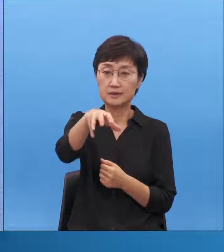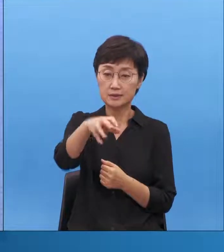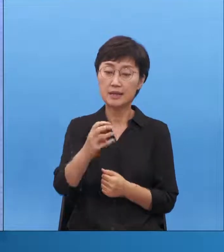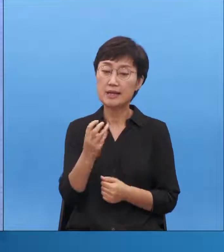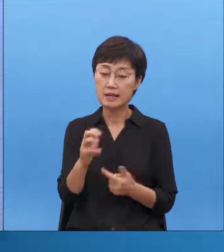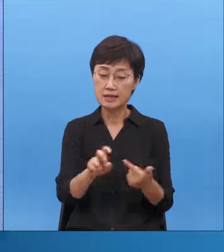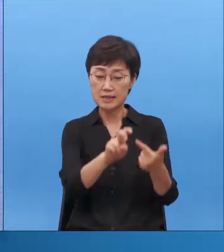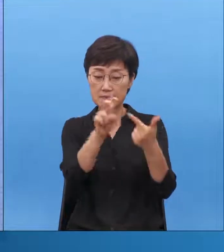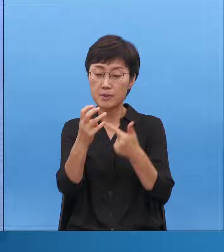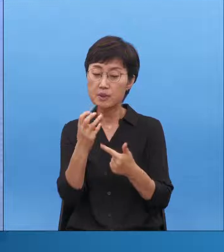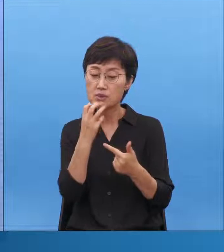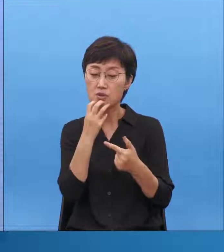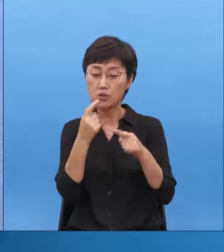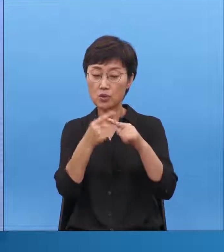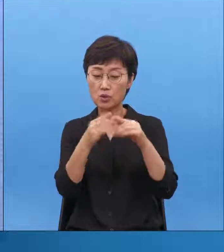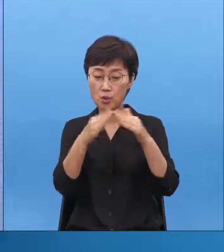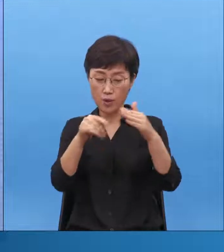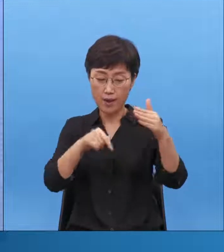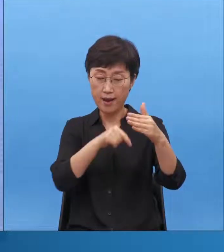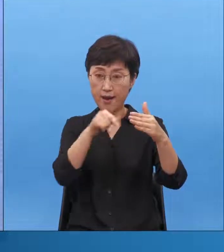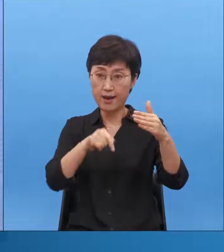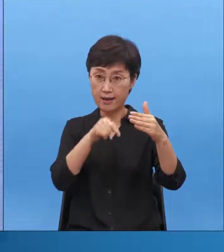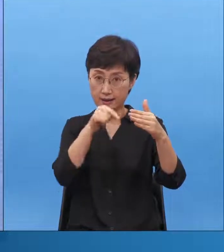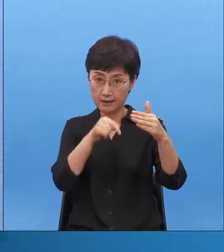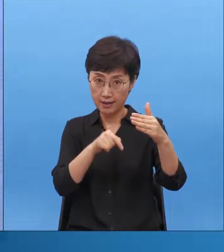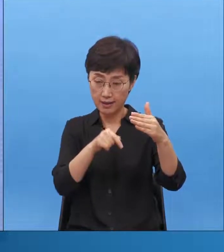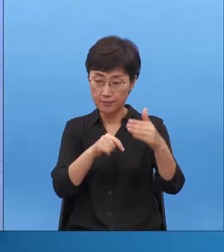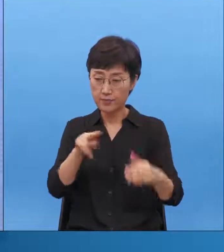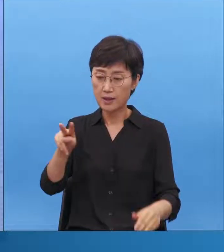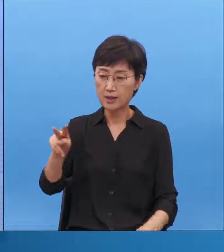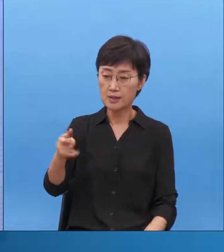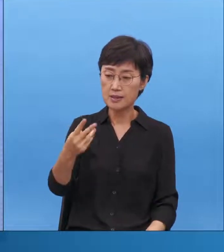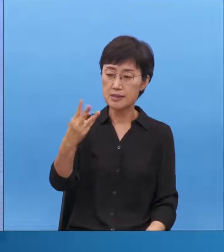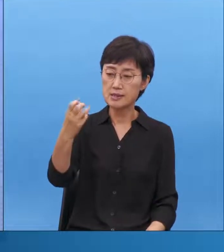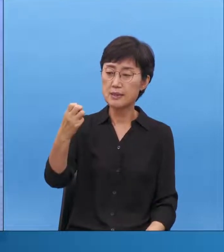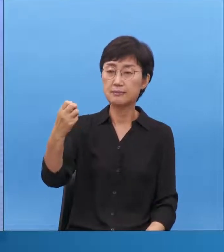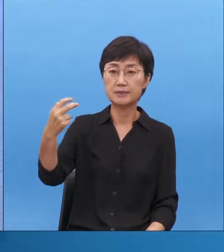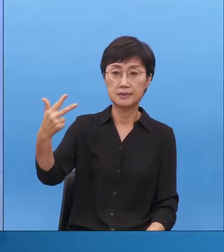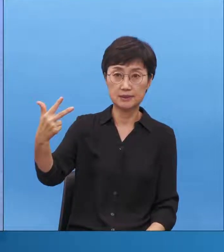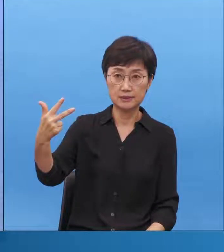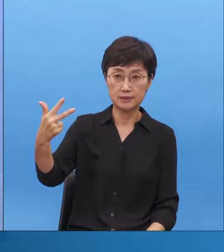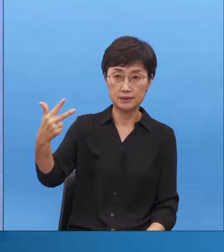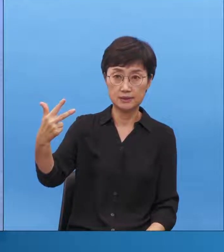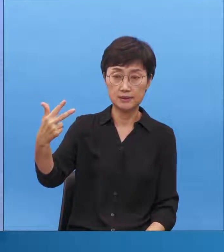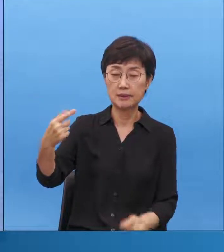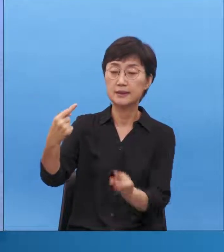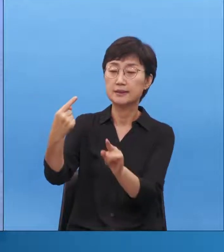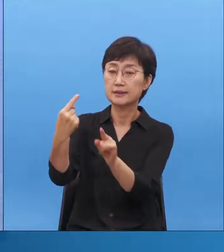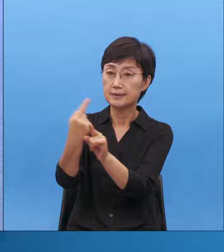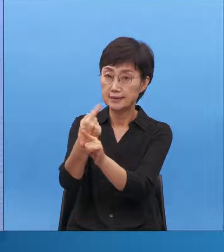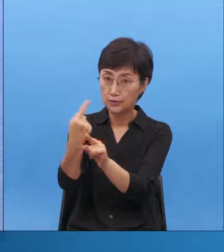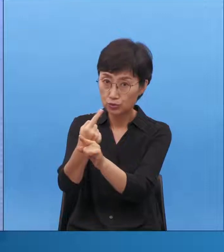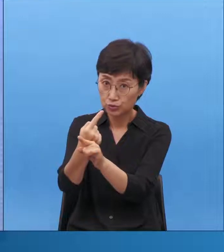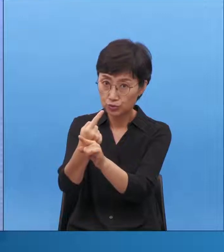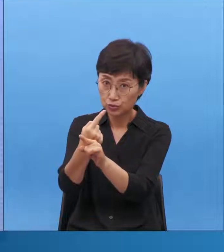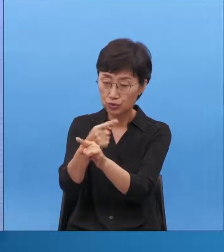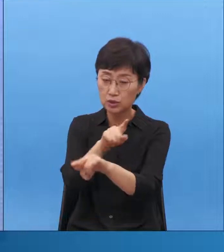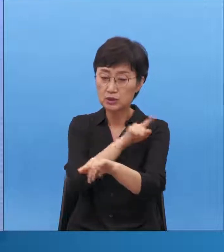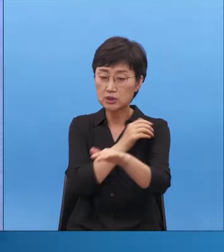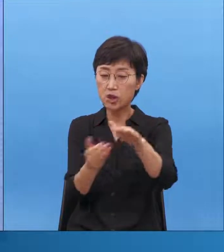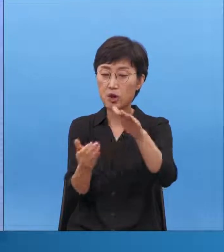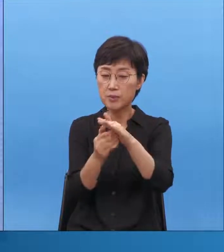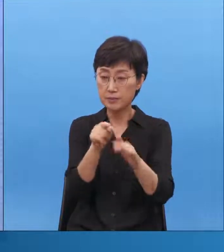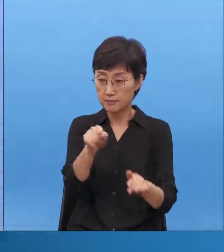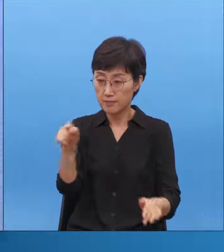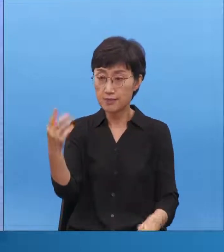주요 서밋을 24 시스템 만드세요. And so 그러면 make 됩니다. this 24-hour system to do 237